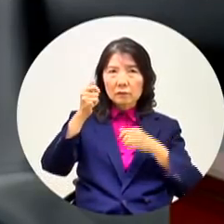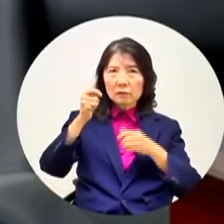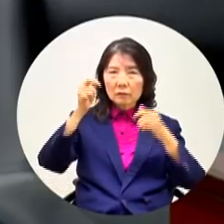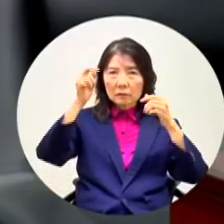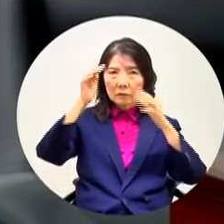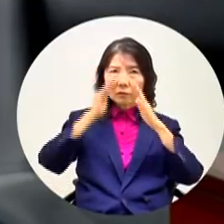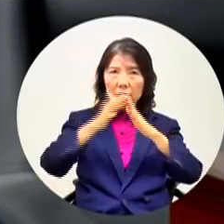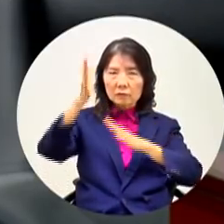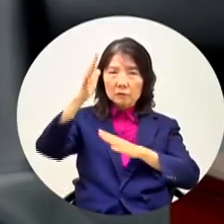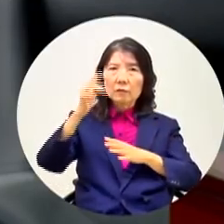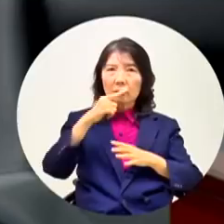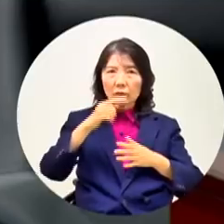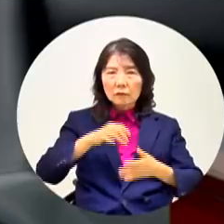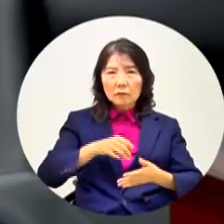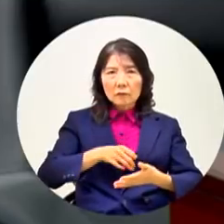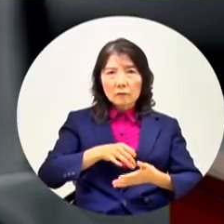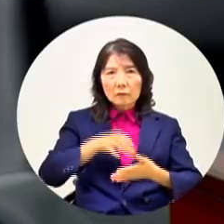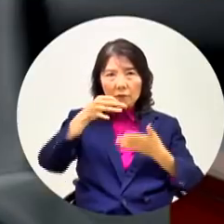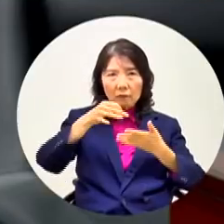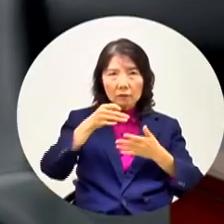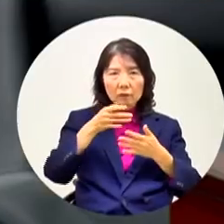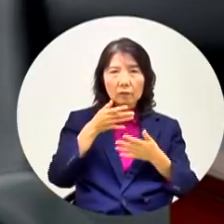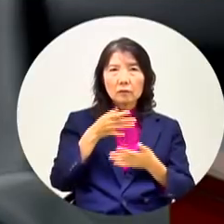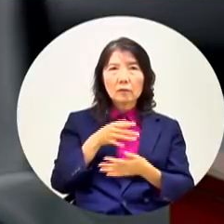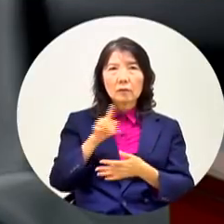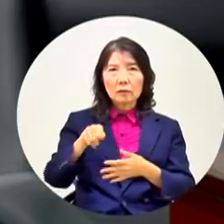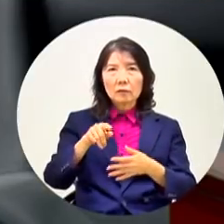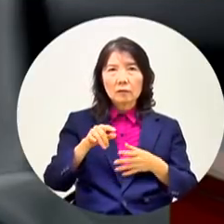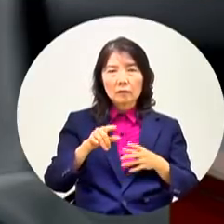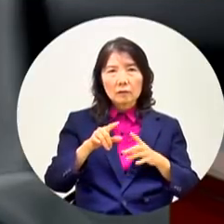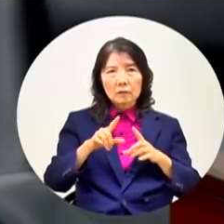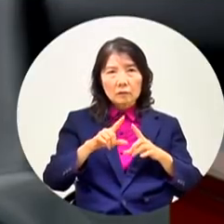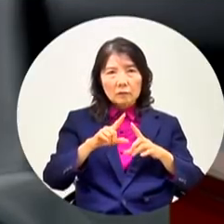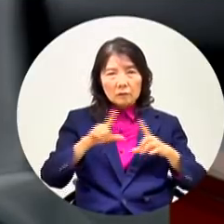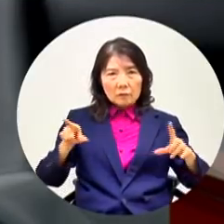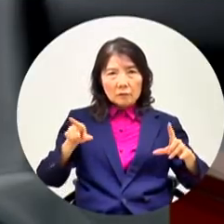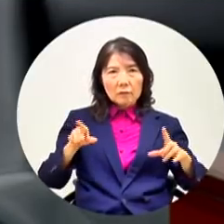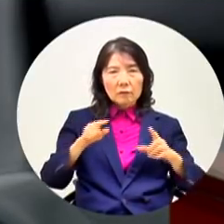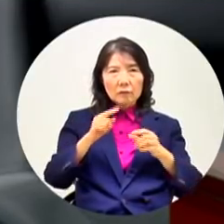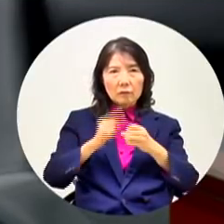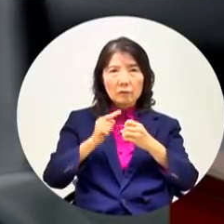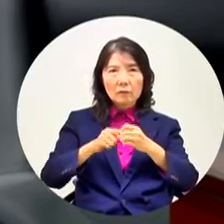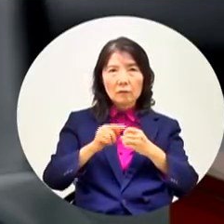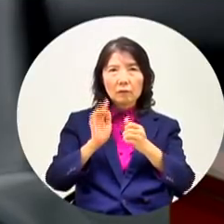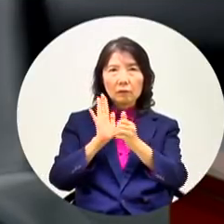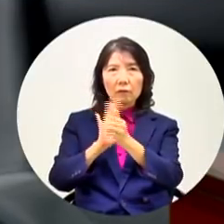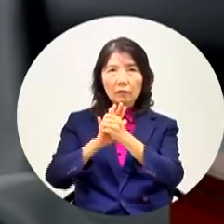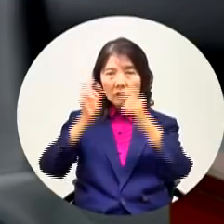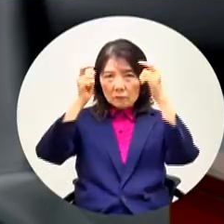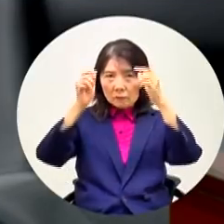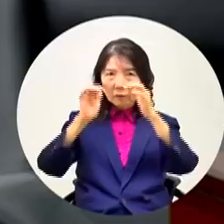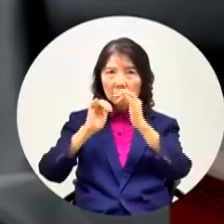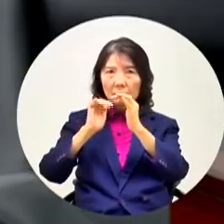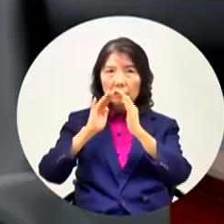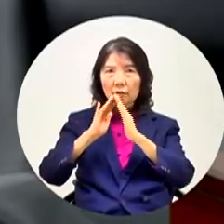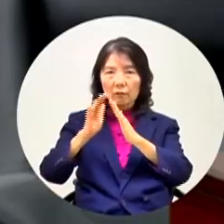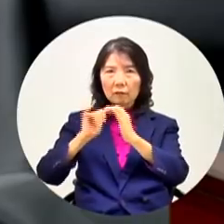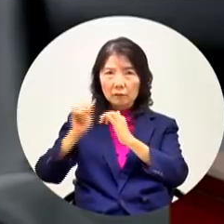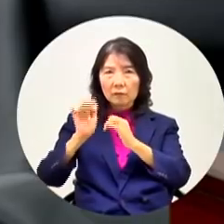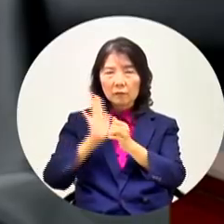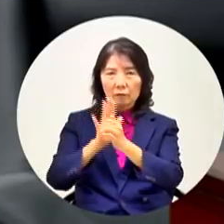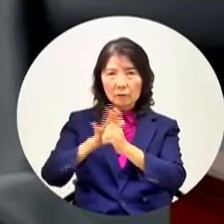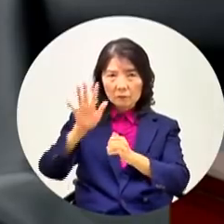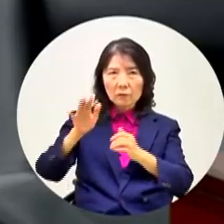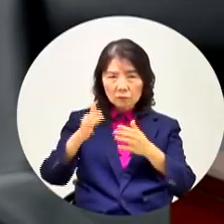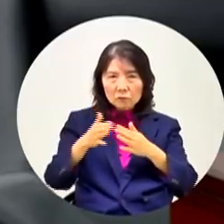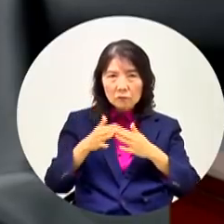我所提供的，就是用一个怎样大方向对高雄市民。有帮助，对高雄市民有需要的，